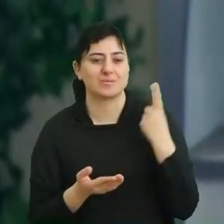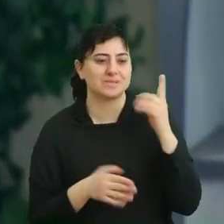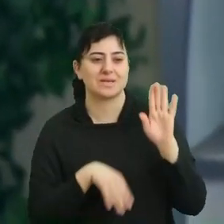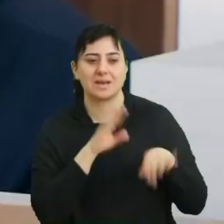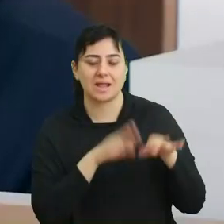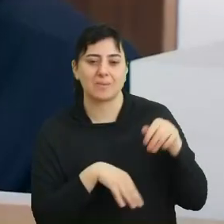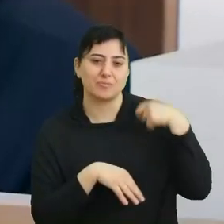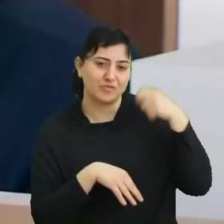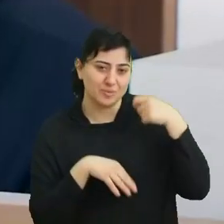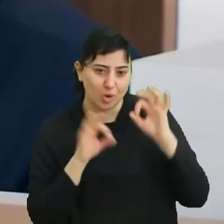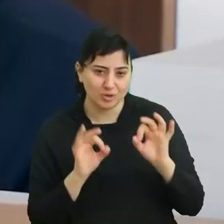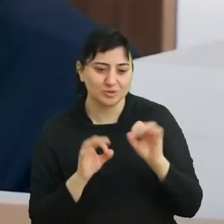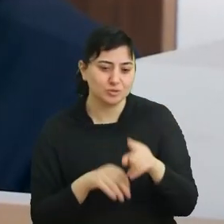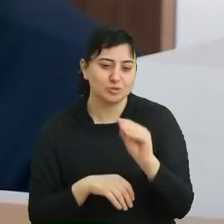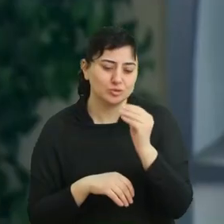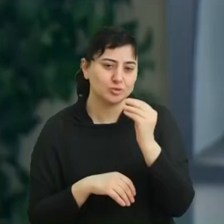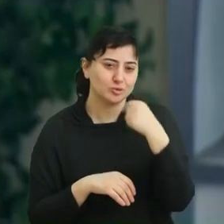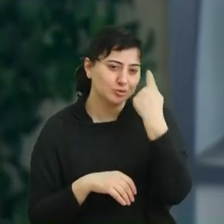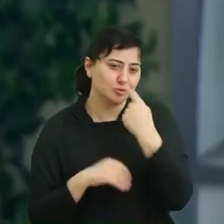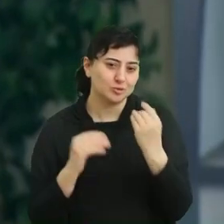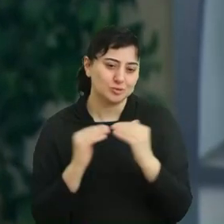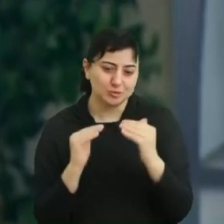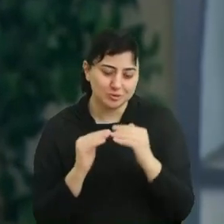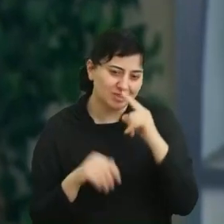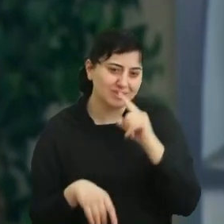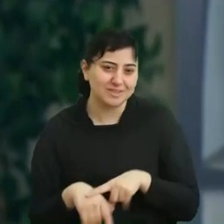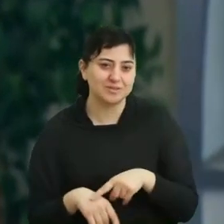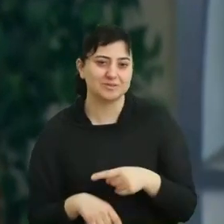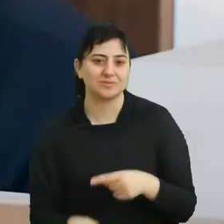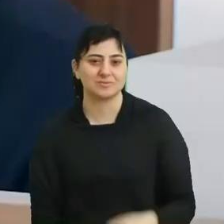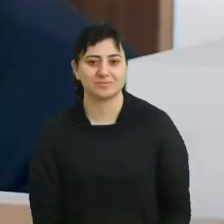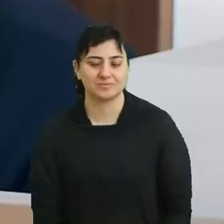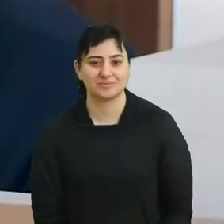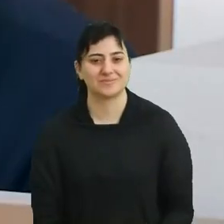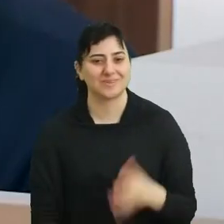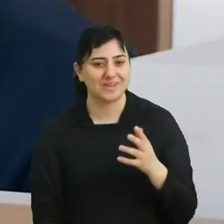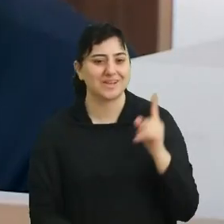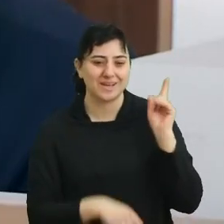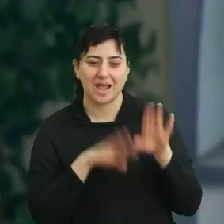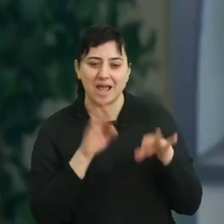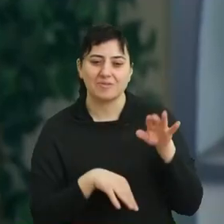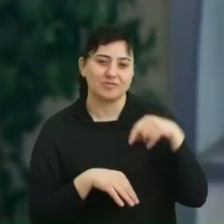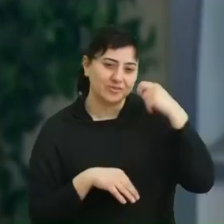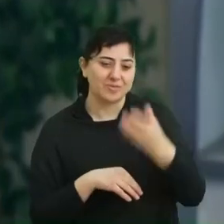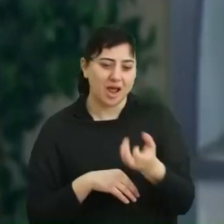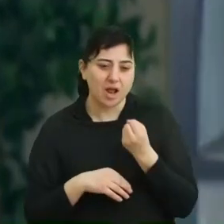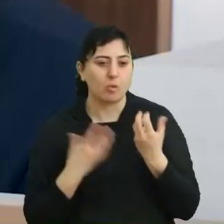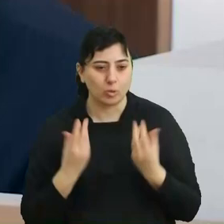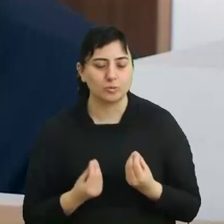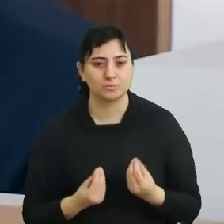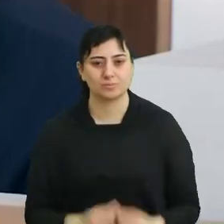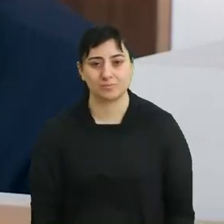reklam filmi çekeceğiz. Yani aradığımız çocuk da yani senin çocuğa çok uygun yani, anladın mı? Acaba reklam filminde oynatmayı düşünür müsün diye